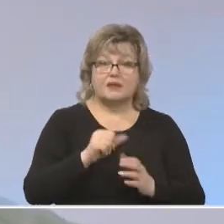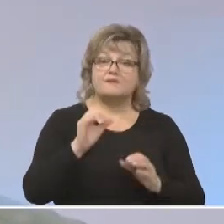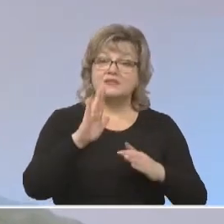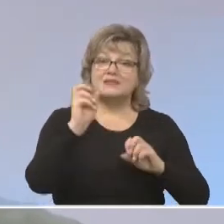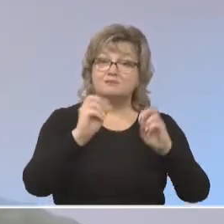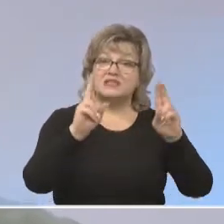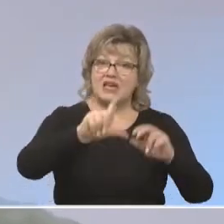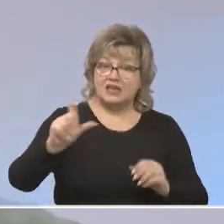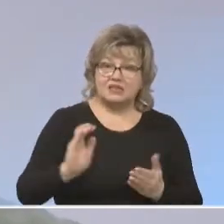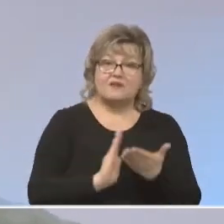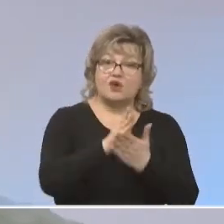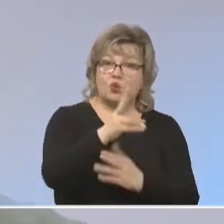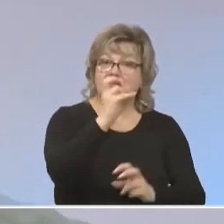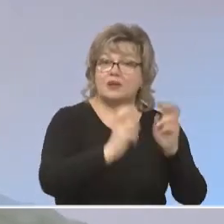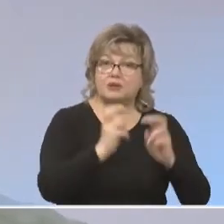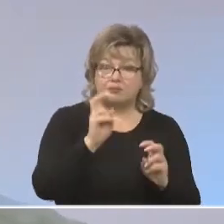предприятие, выбирают